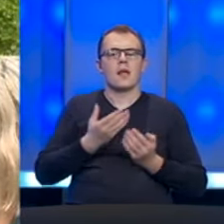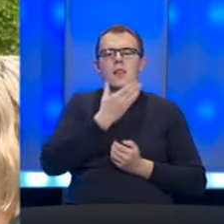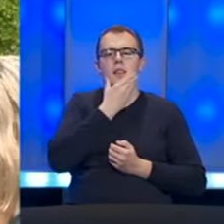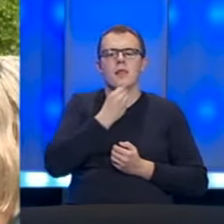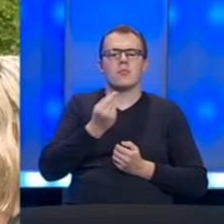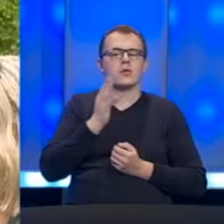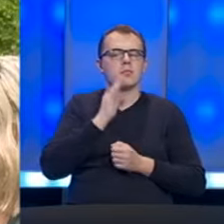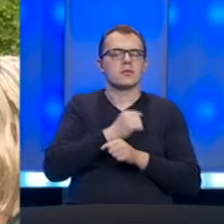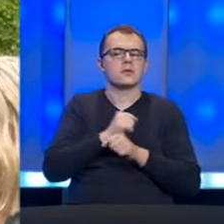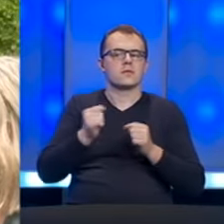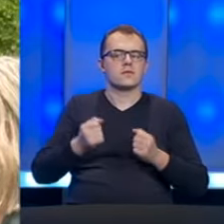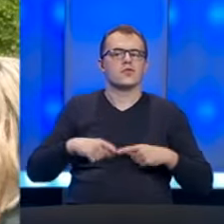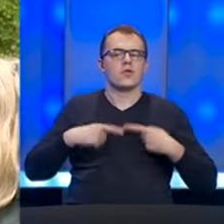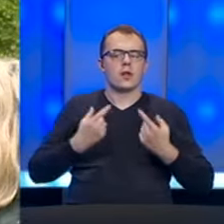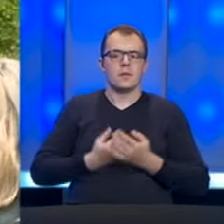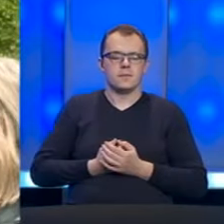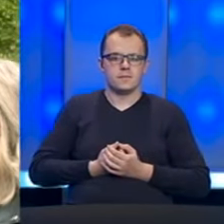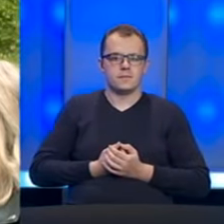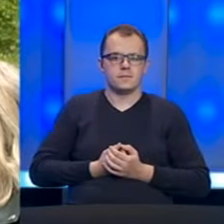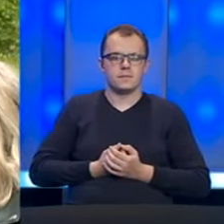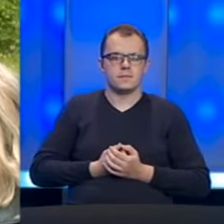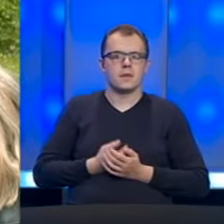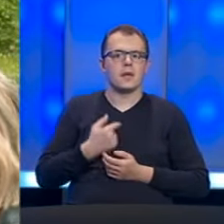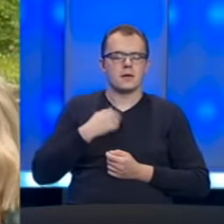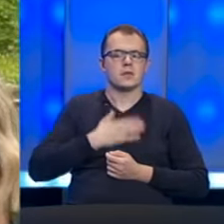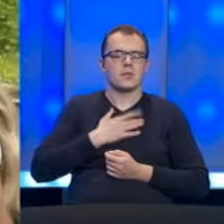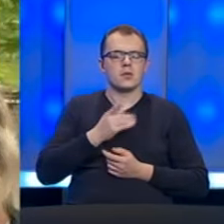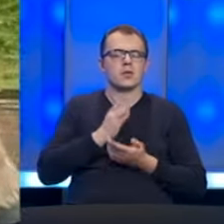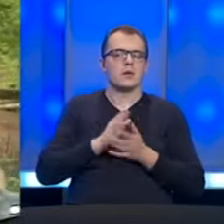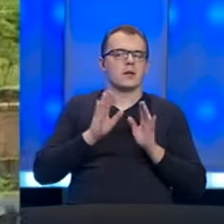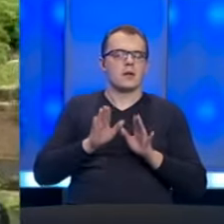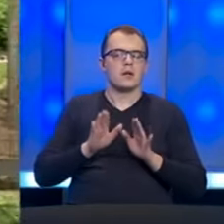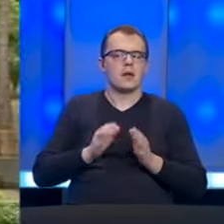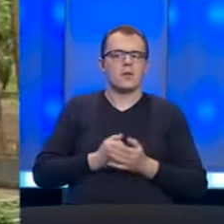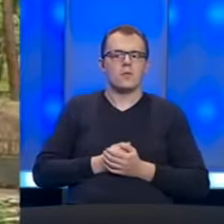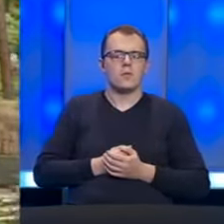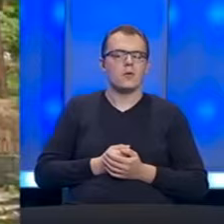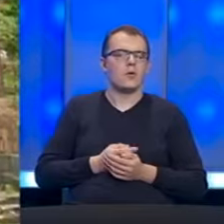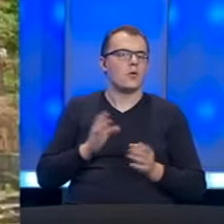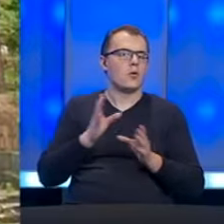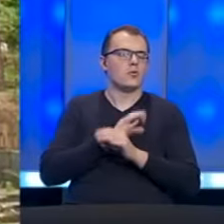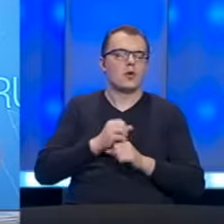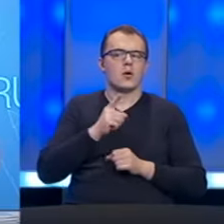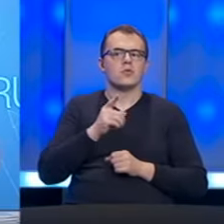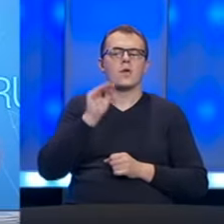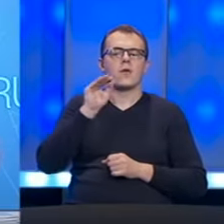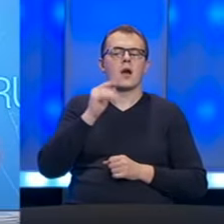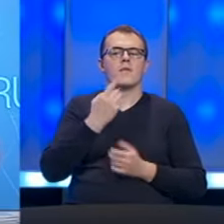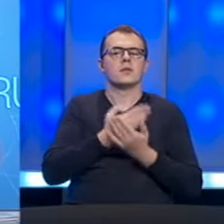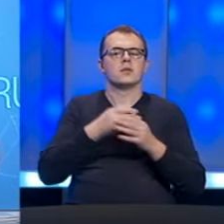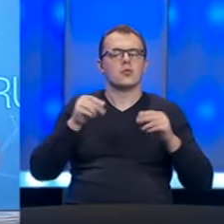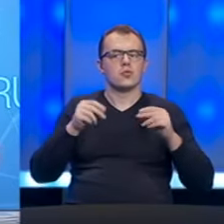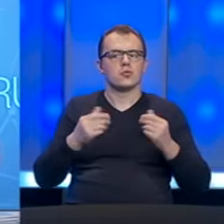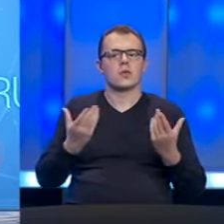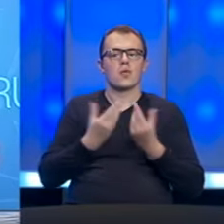ljepoti onog bosansko-hercegovačkog života. I ja se nadam da će biti tako. Toliko za ovo javljanje iz Tuzle,